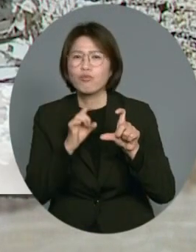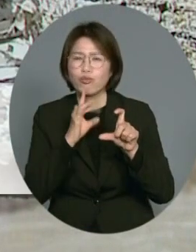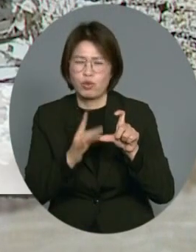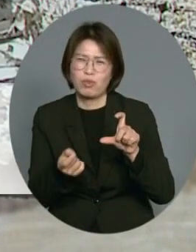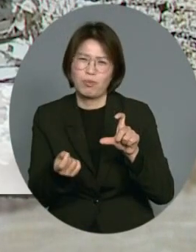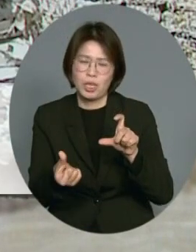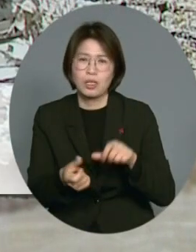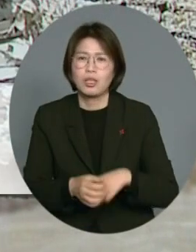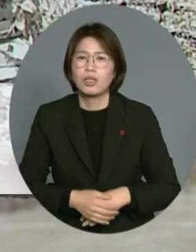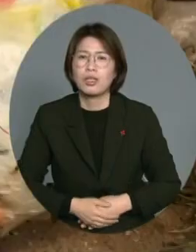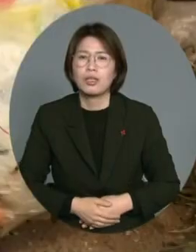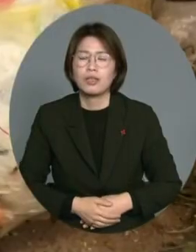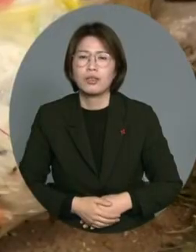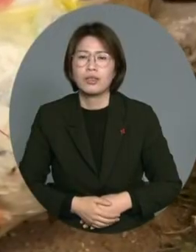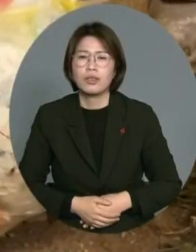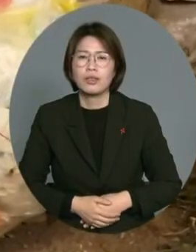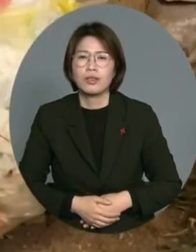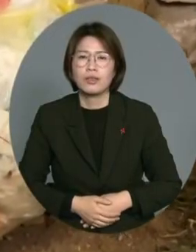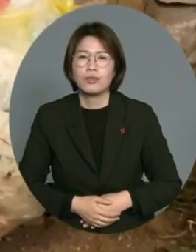보도합니다.